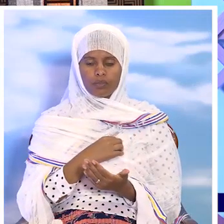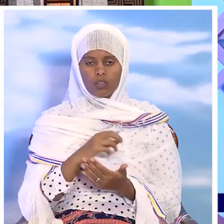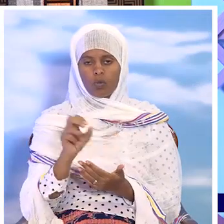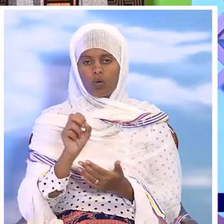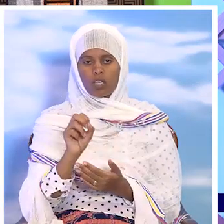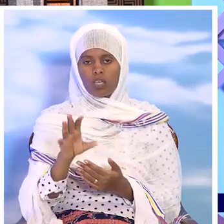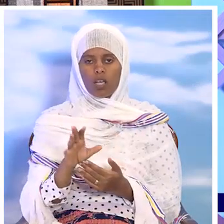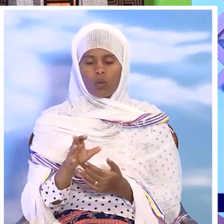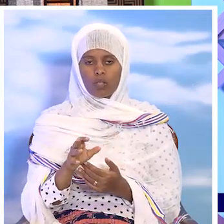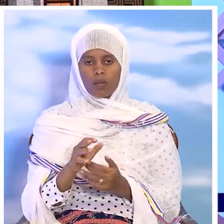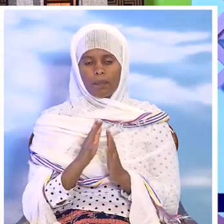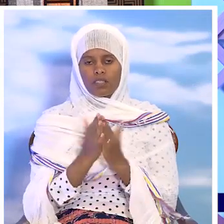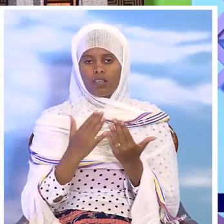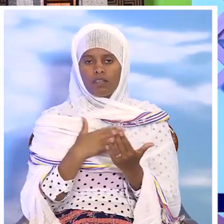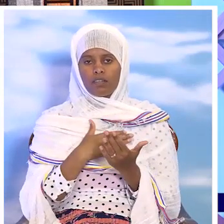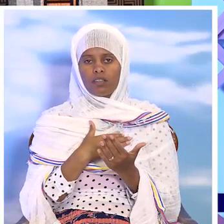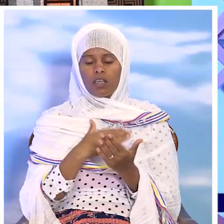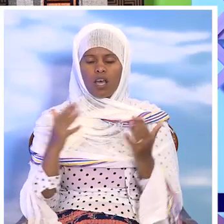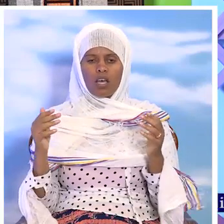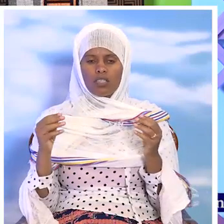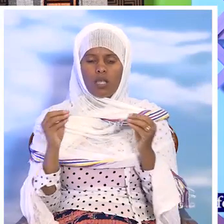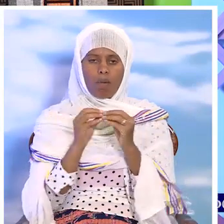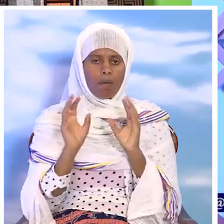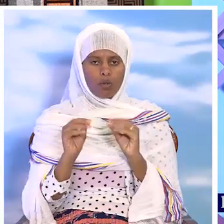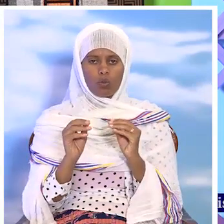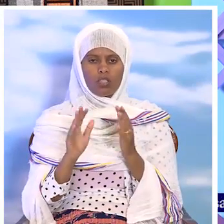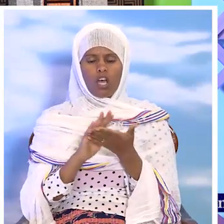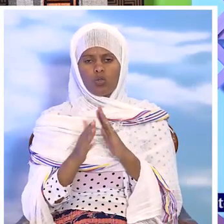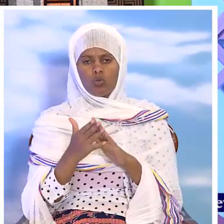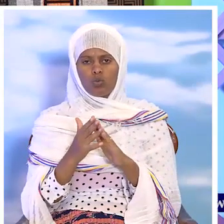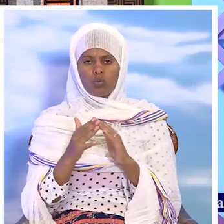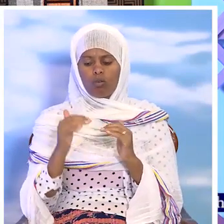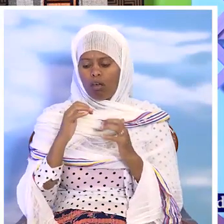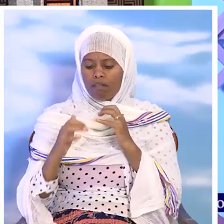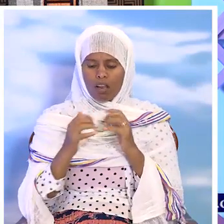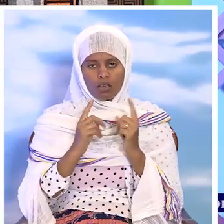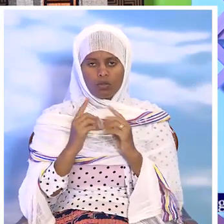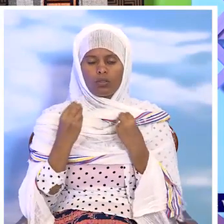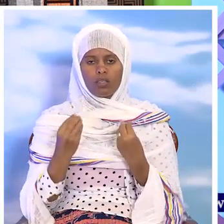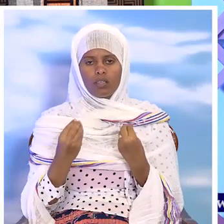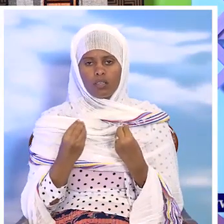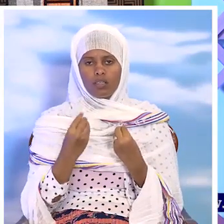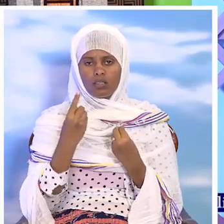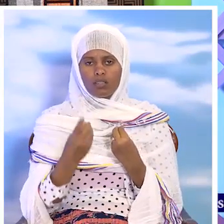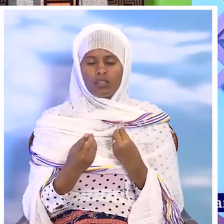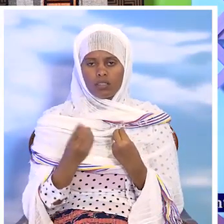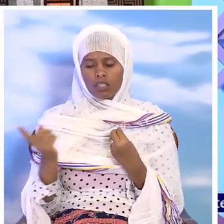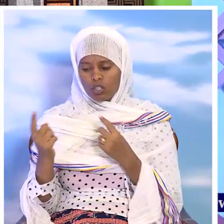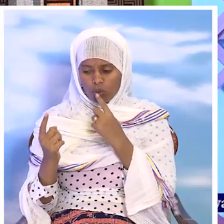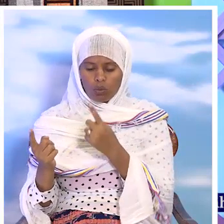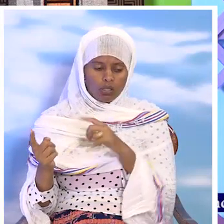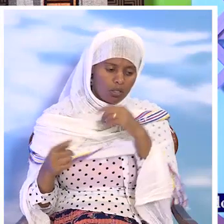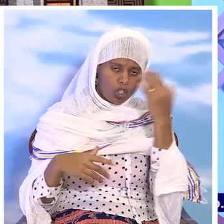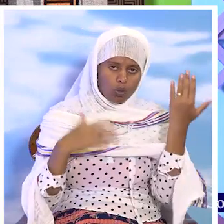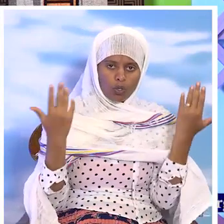ወንጀላውያን መፅሓፍትና ኣይጋጮን እዩ ወይ ንሓን ሕሉ እውን ኣይብልኒ ኣይፈላለዩኒ እንታይ ደኣኒ እቲ ነቲ የብርሆ እቲ ከዓ ነቲ የብርሆ ማለት